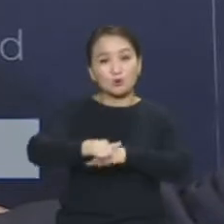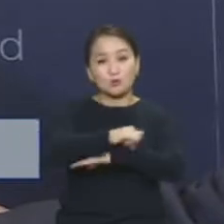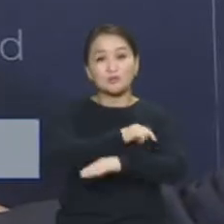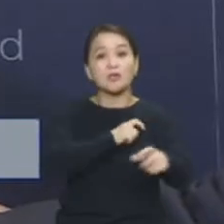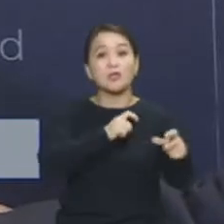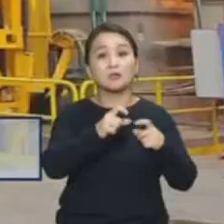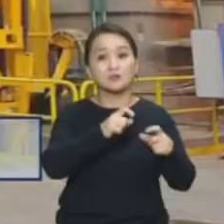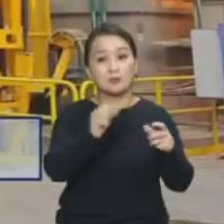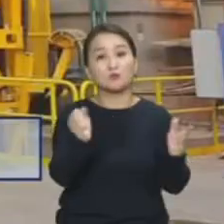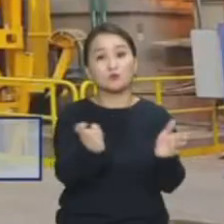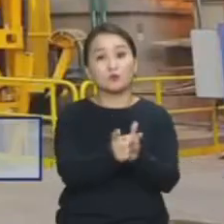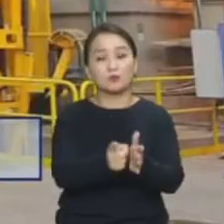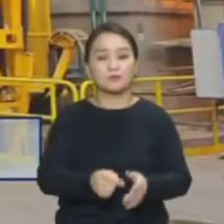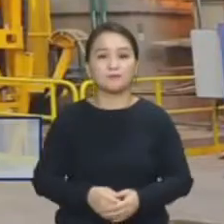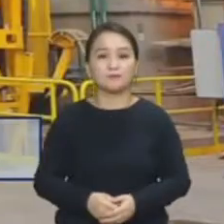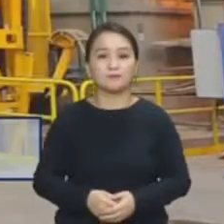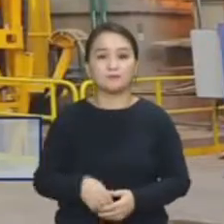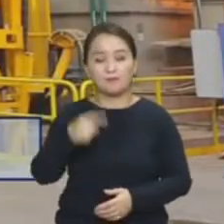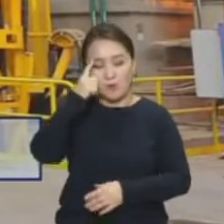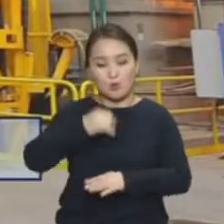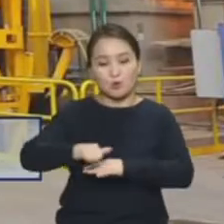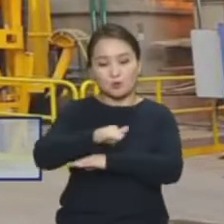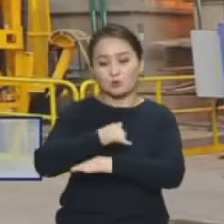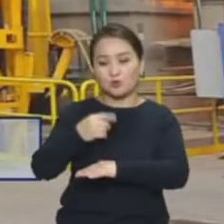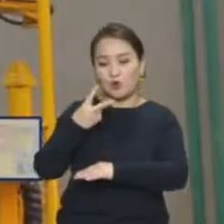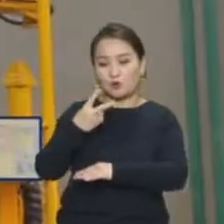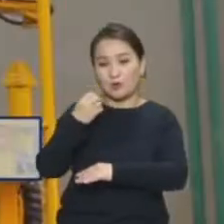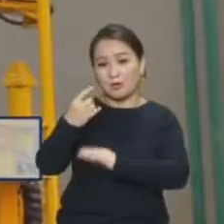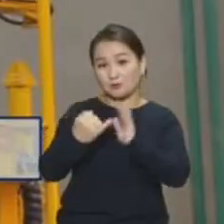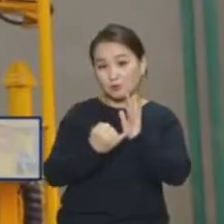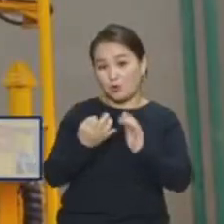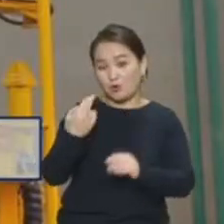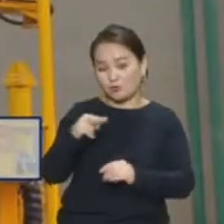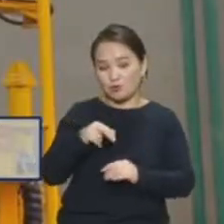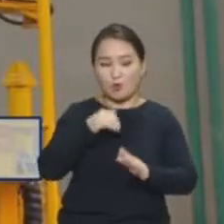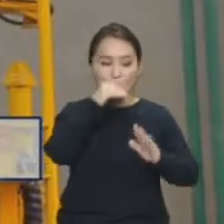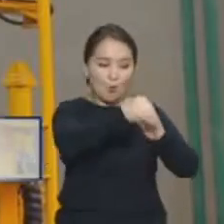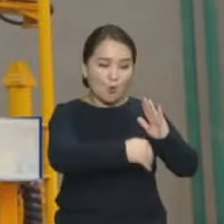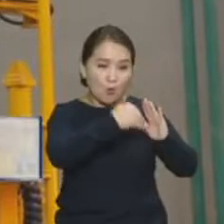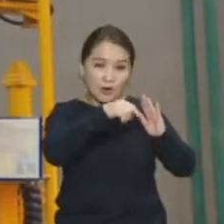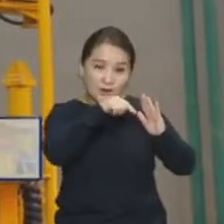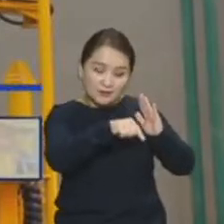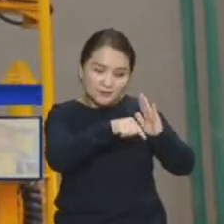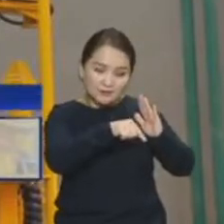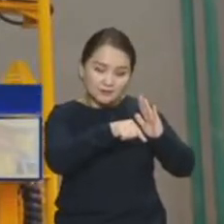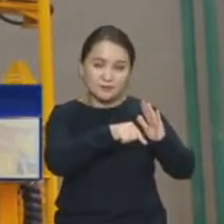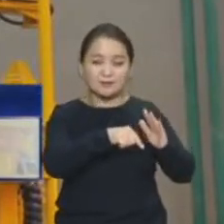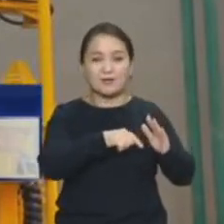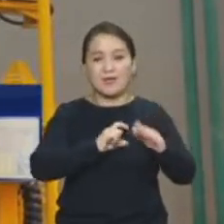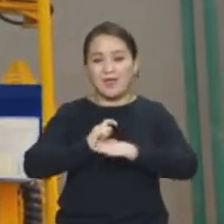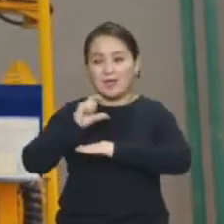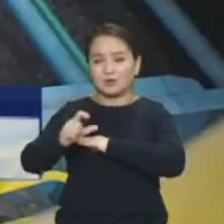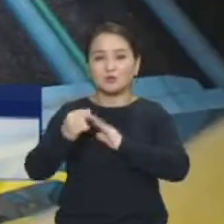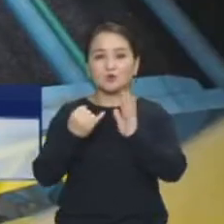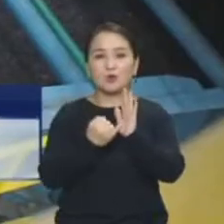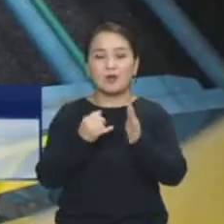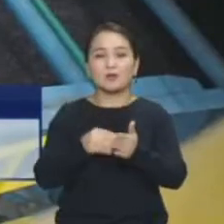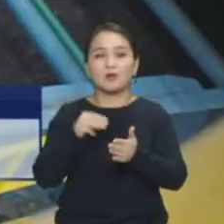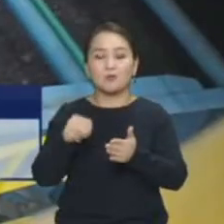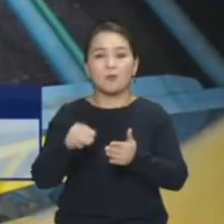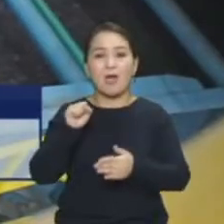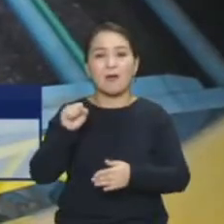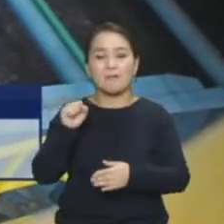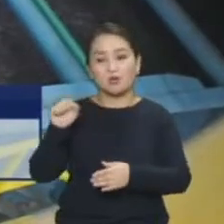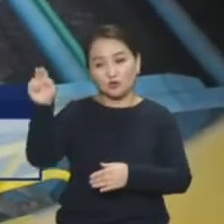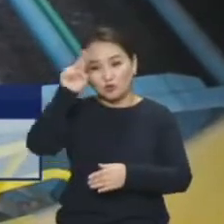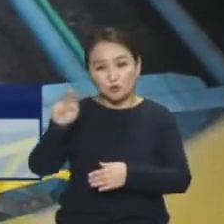засагт нэн чухал байгаа маа. Манай улс өнгөрсөн 2016 онд уул уурхайн салбарын экспортоос 6 тэрбум амрикт долларын орлого олсон нь хамгийн